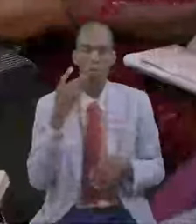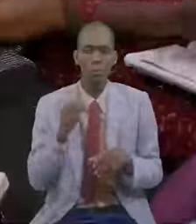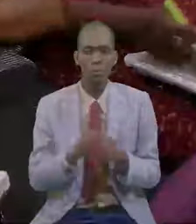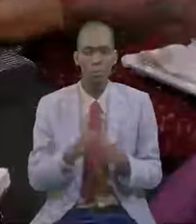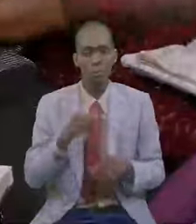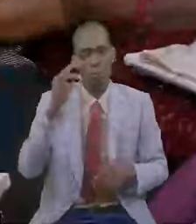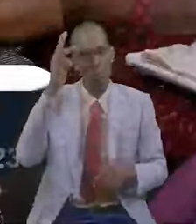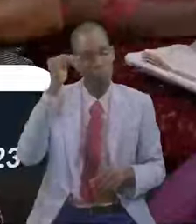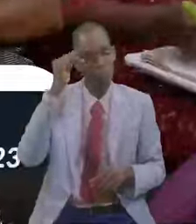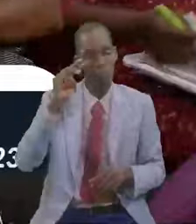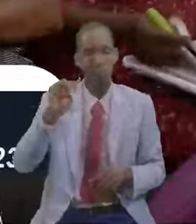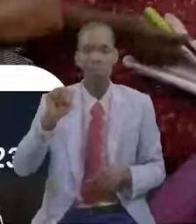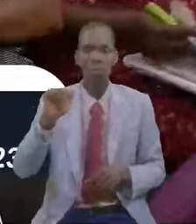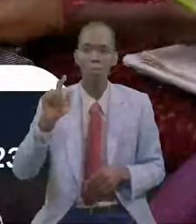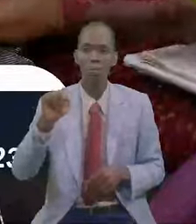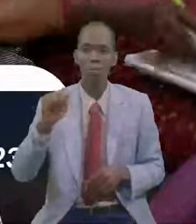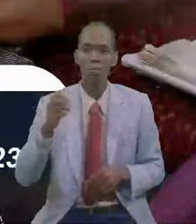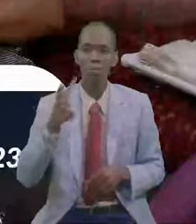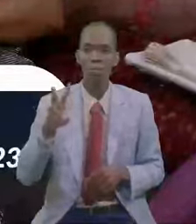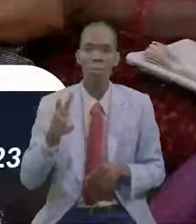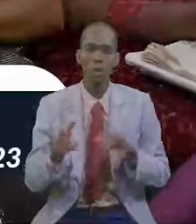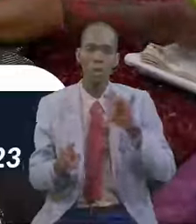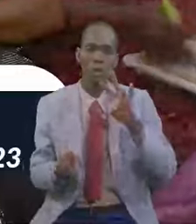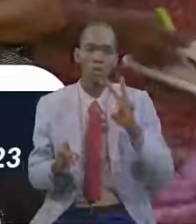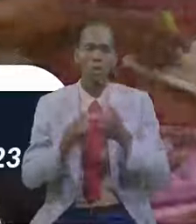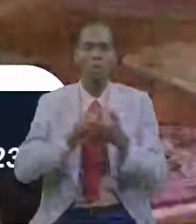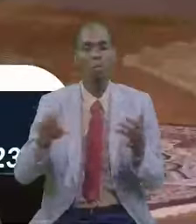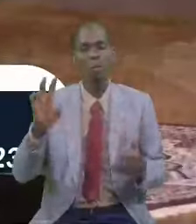Matthieu 7, verset 17.